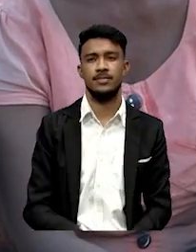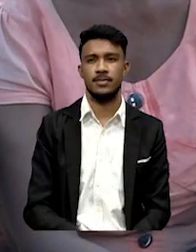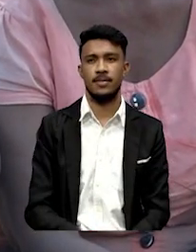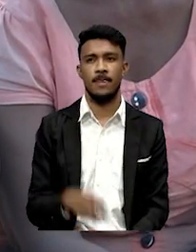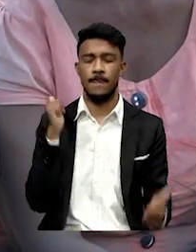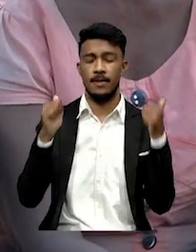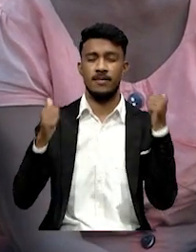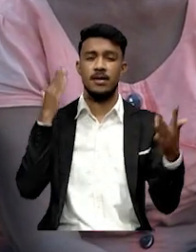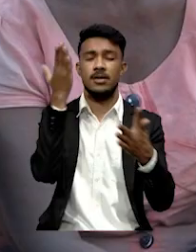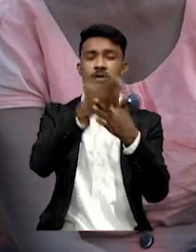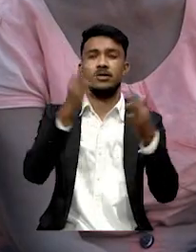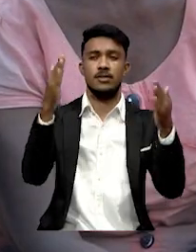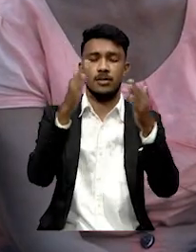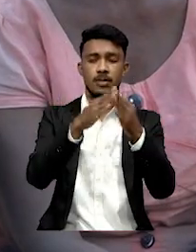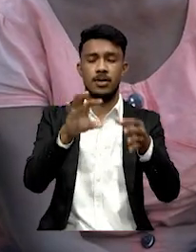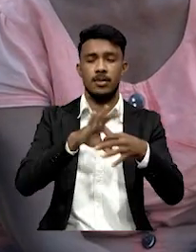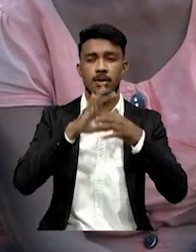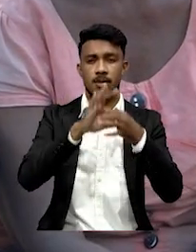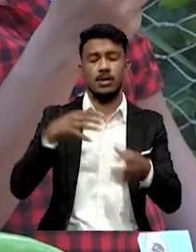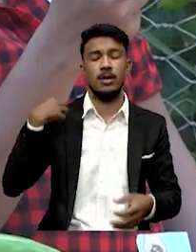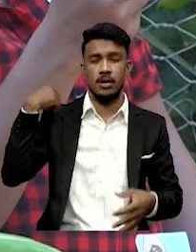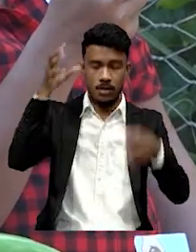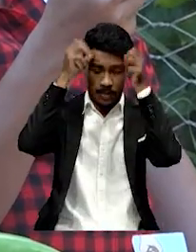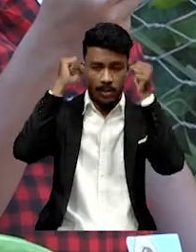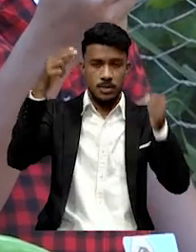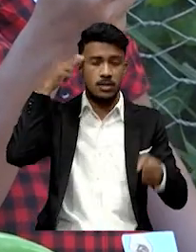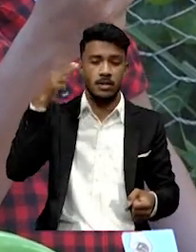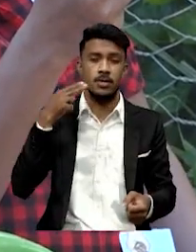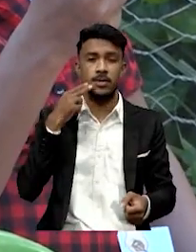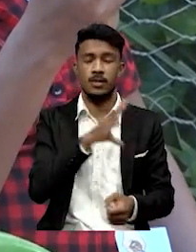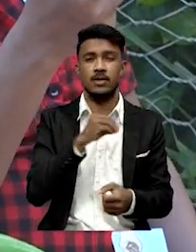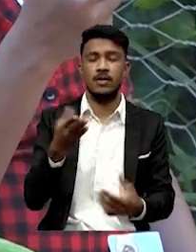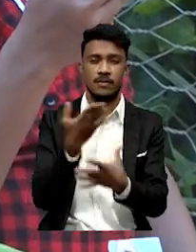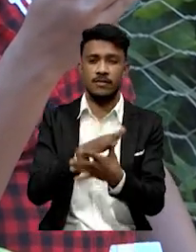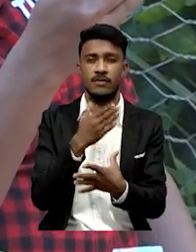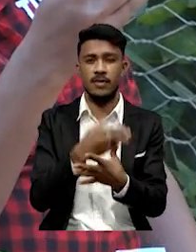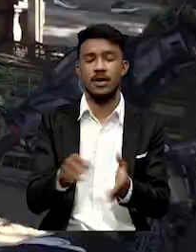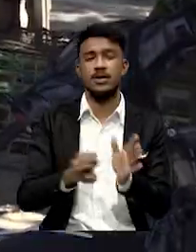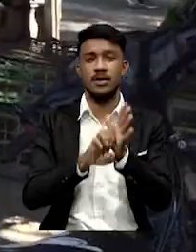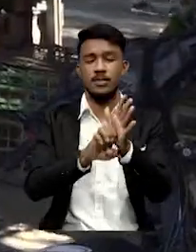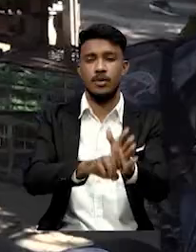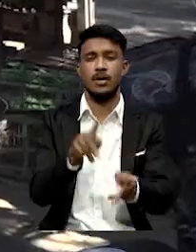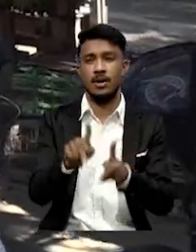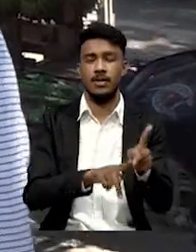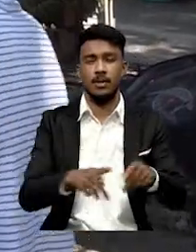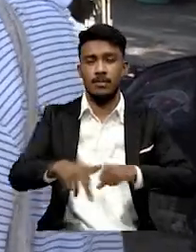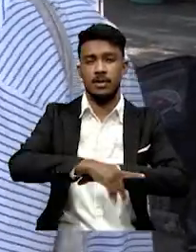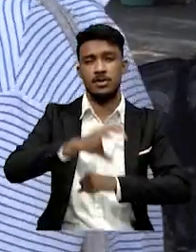Atividade door to door ne equipa sucesso candidato presidente da república distribui panfleto ba militante no apoiante partido